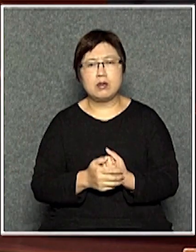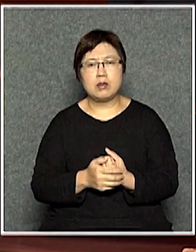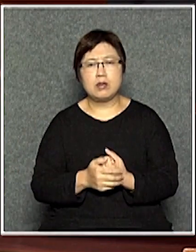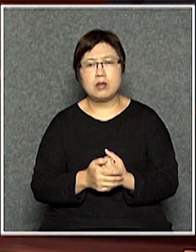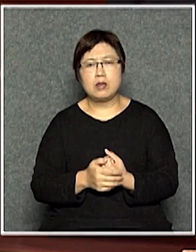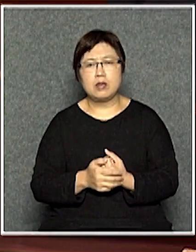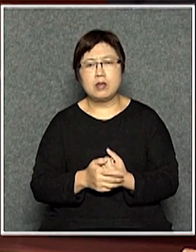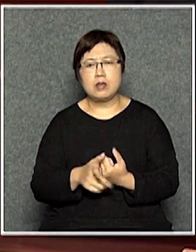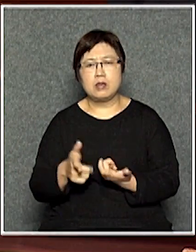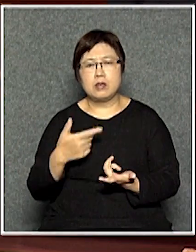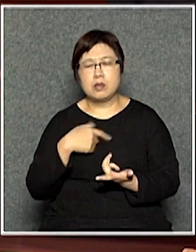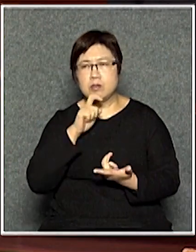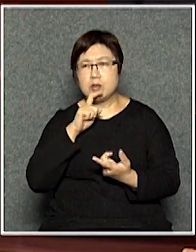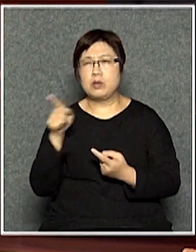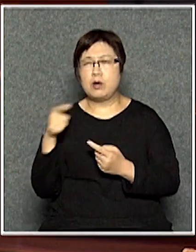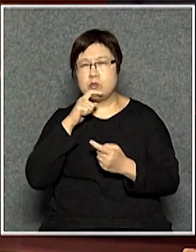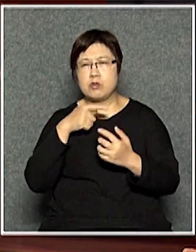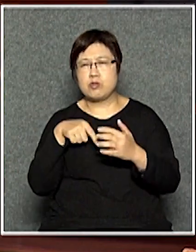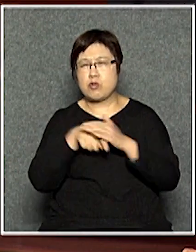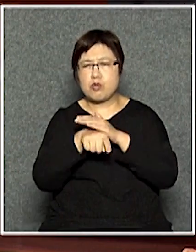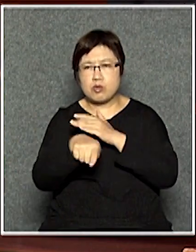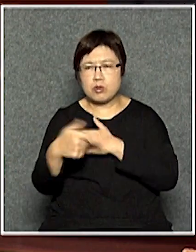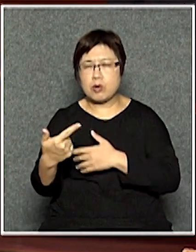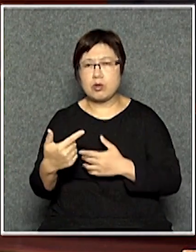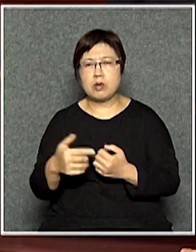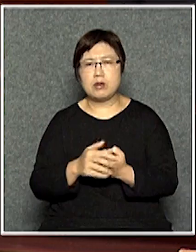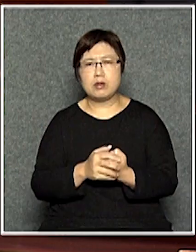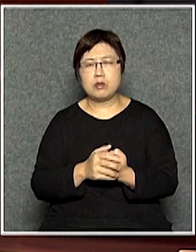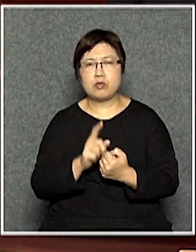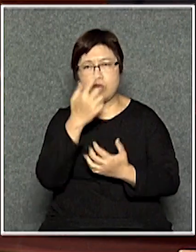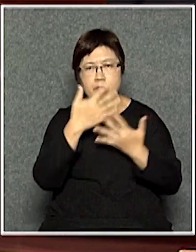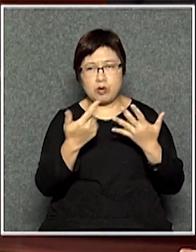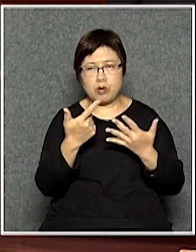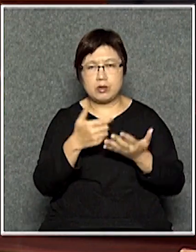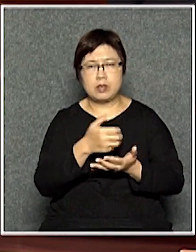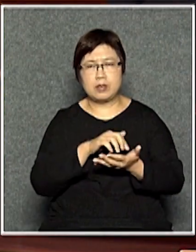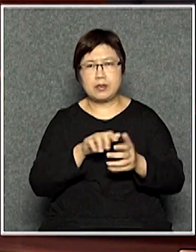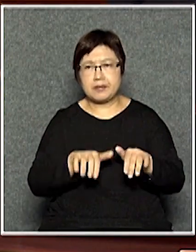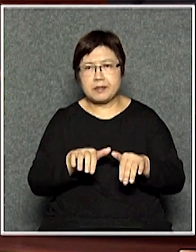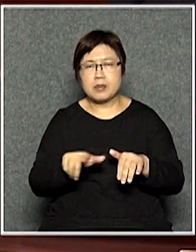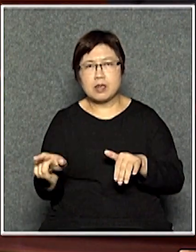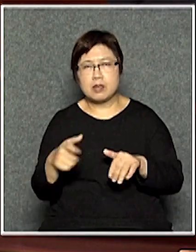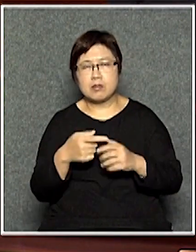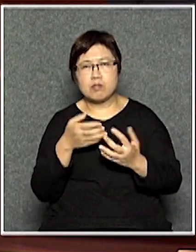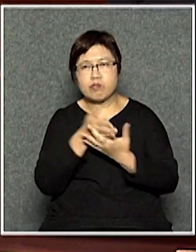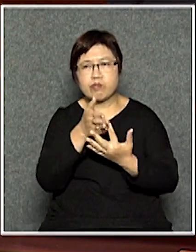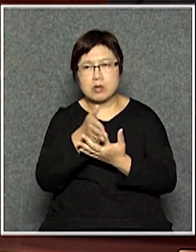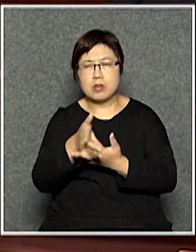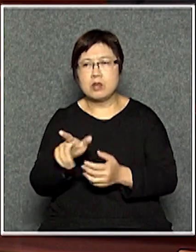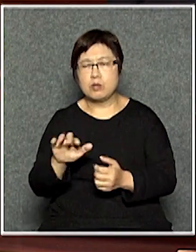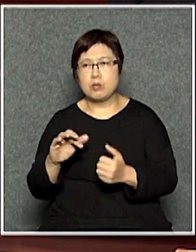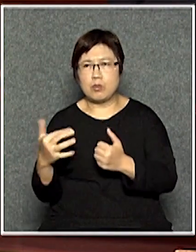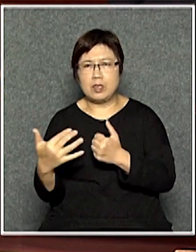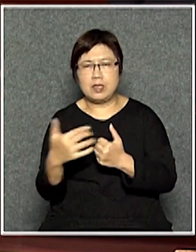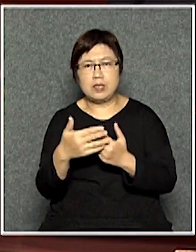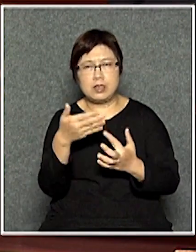来啦，万箭穿心。咁事实咧，喺网上很多文字打手咧，就一定会围插你嘅。